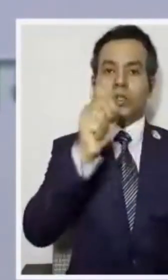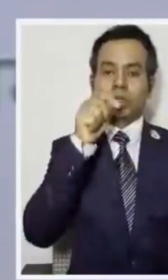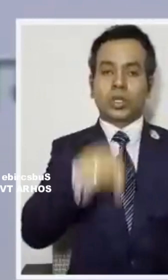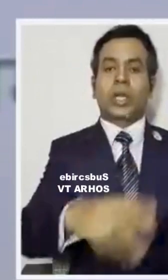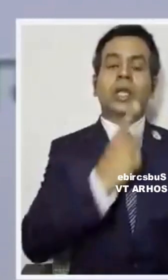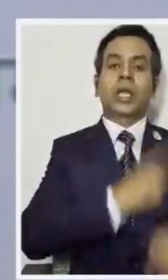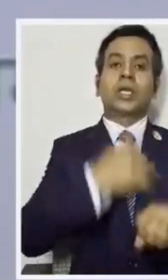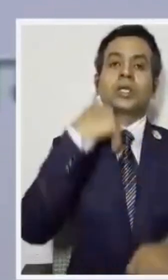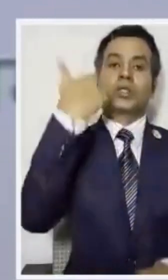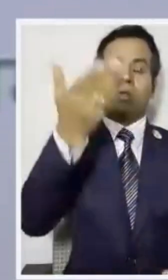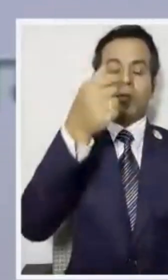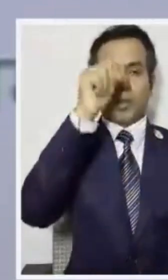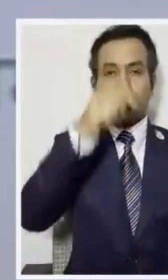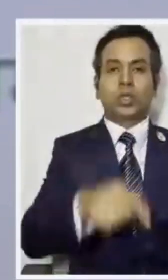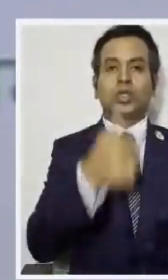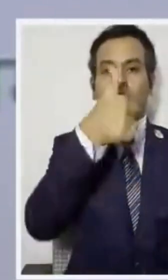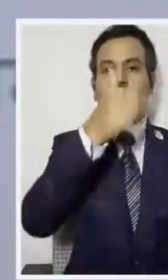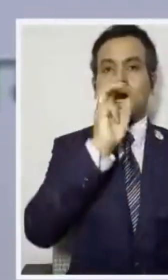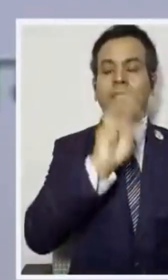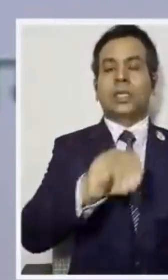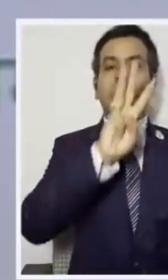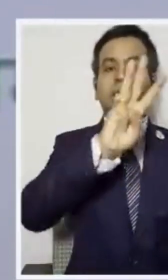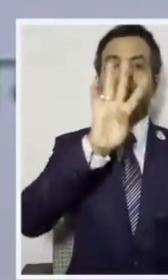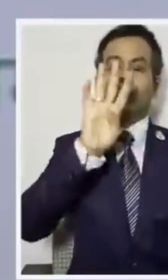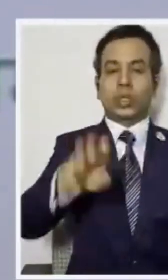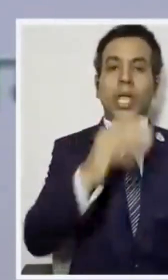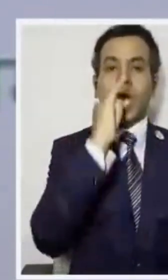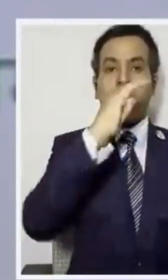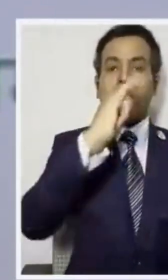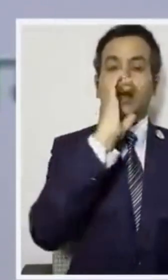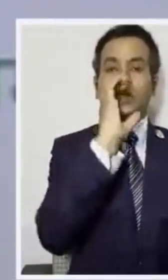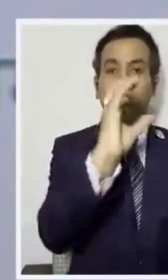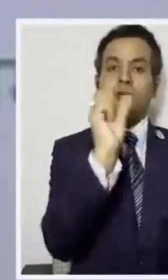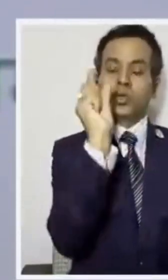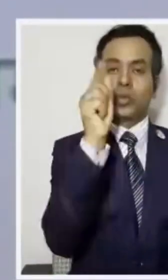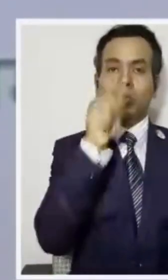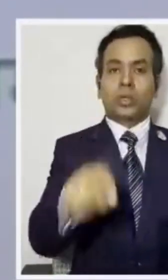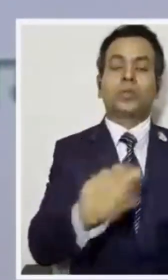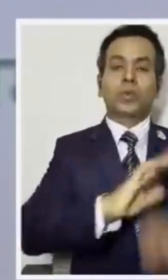হাসপাতালে আইসিইউ সংখ্যা 339টি এবং ডায়ালিসিস ইউনিট 102টি।